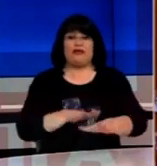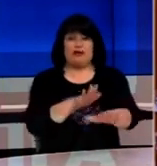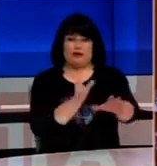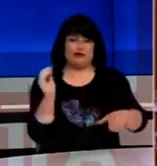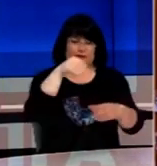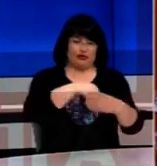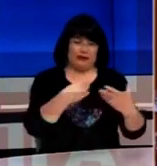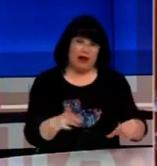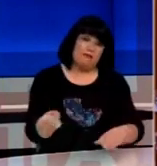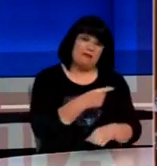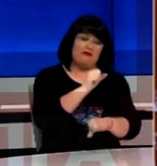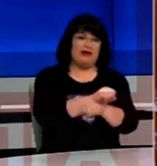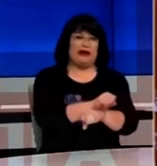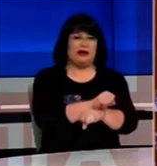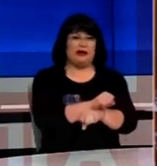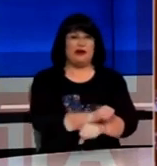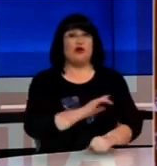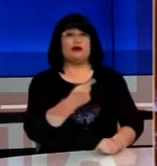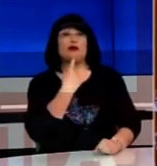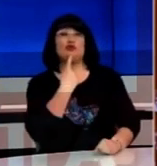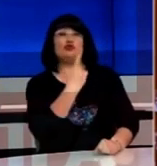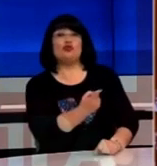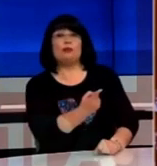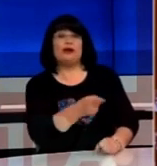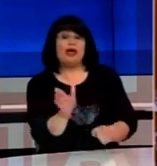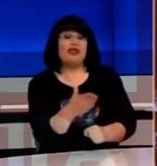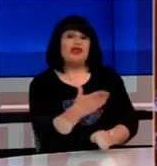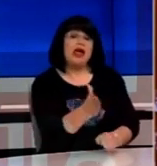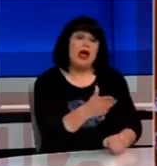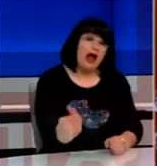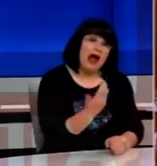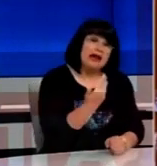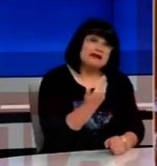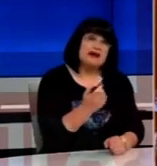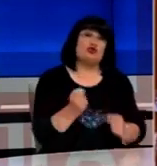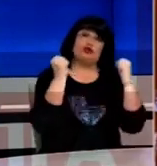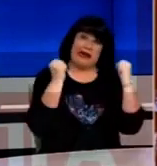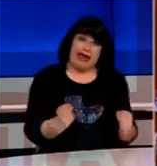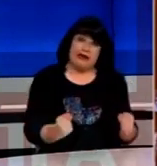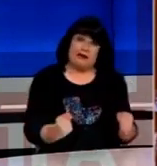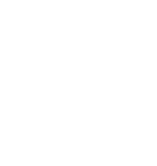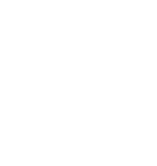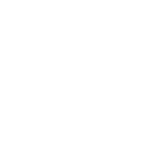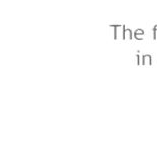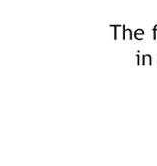ή δεν αποχωρεί όταν νομίμως διαλύεται μία συνάθρηση σε εξέλιξη.